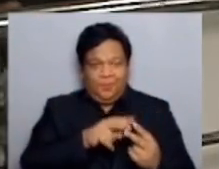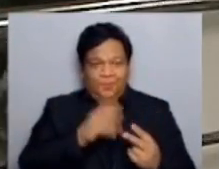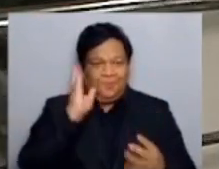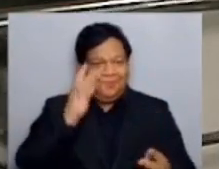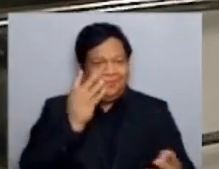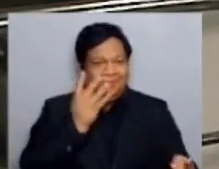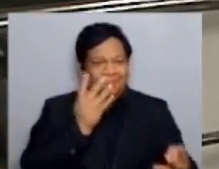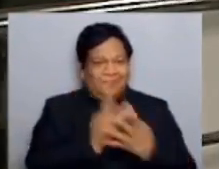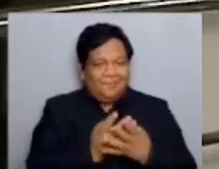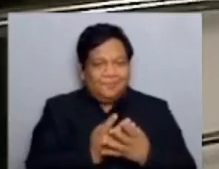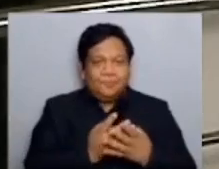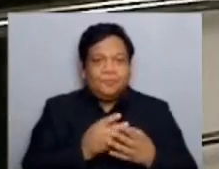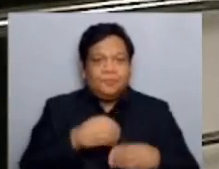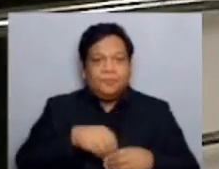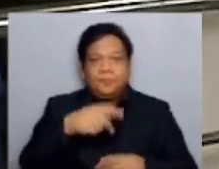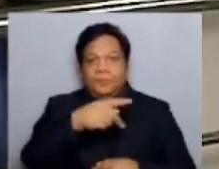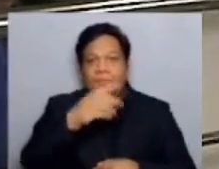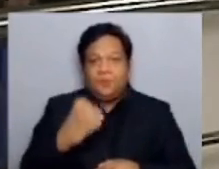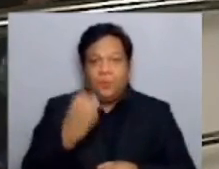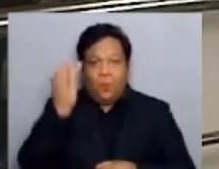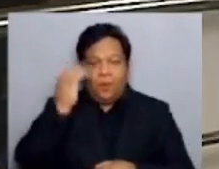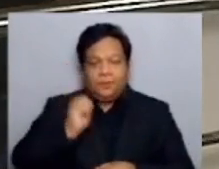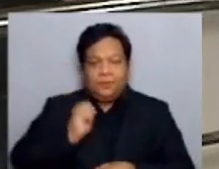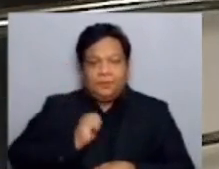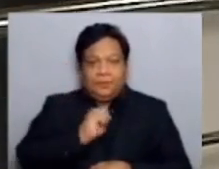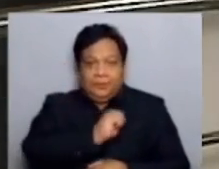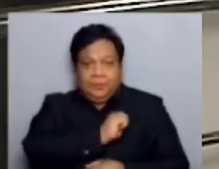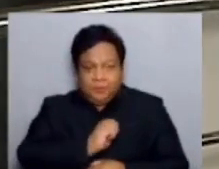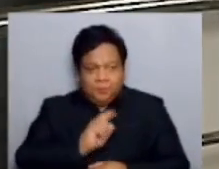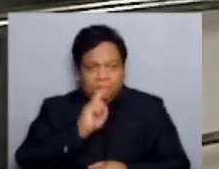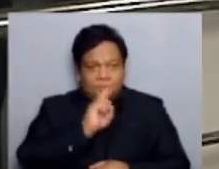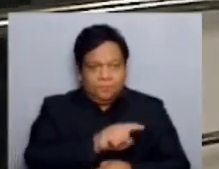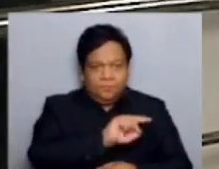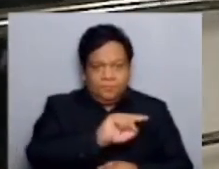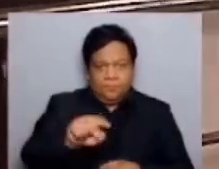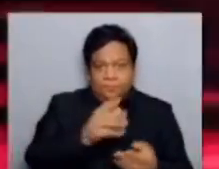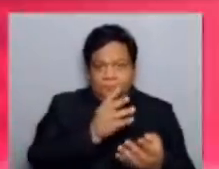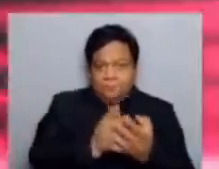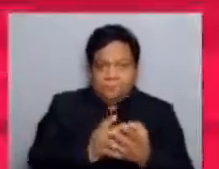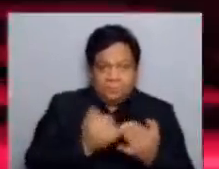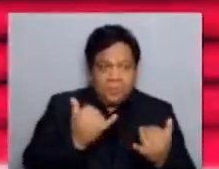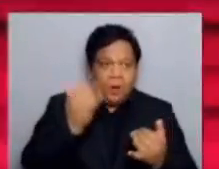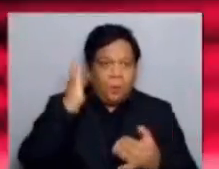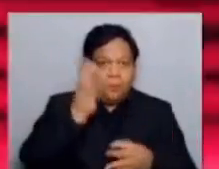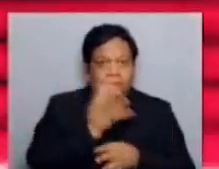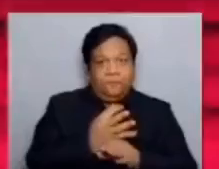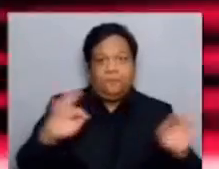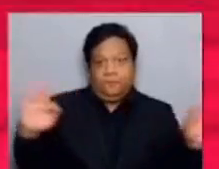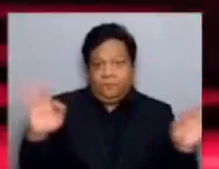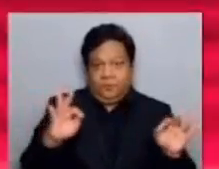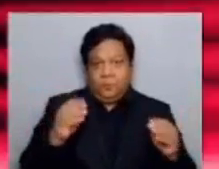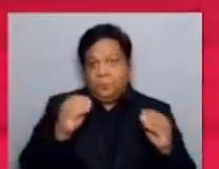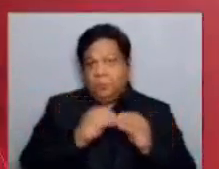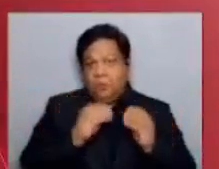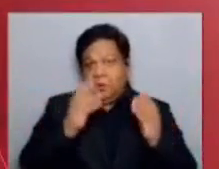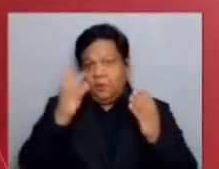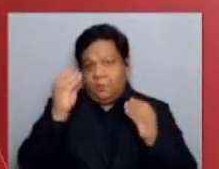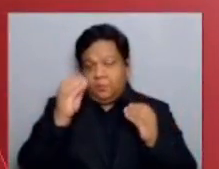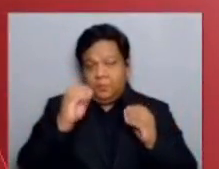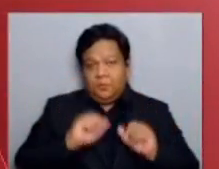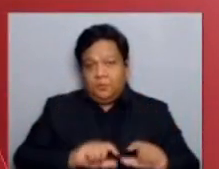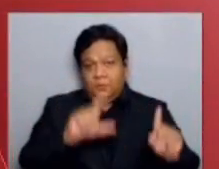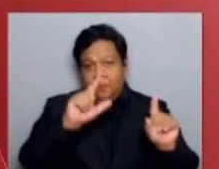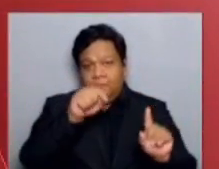for contempt ng Senate Durable Committee. Makibalita tayo sa latest live mula sa Pasay na iyong balita si Darlene Guy.